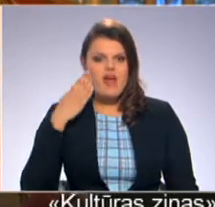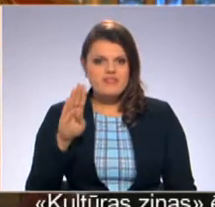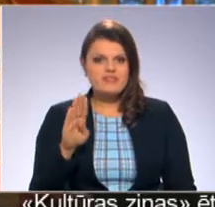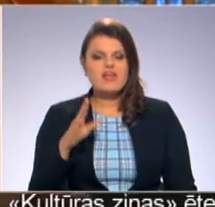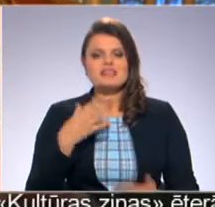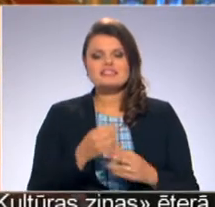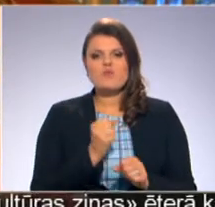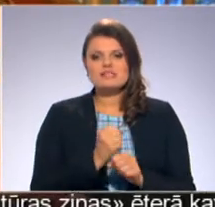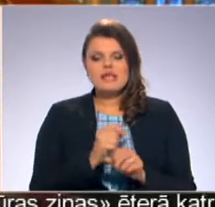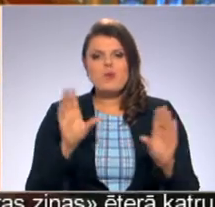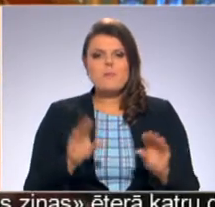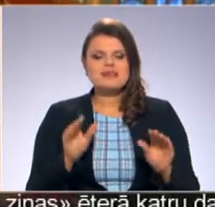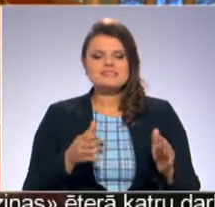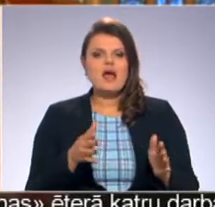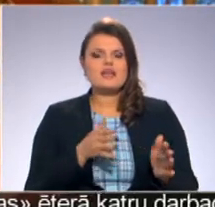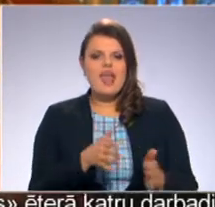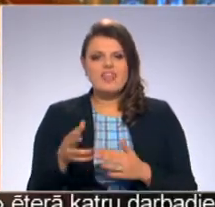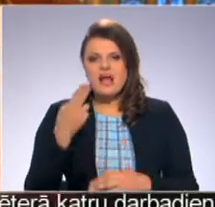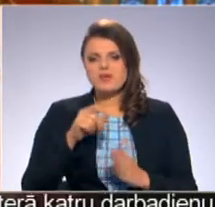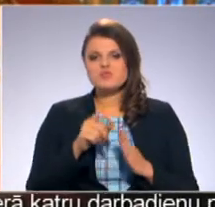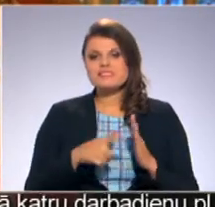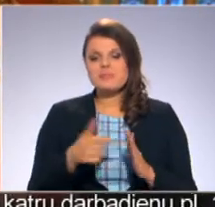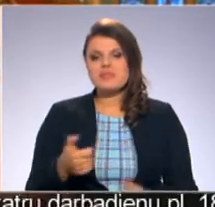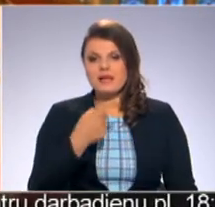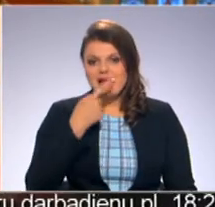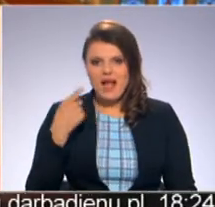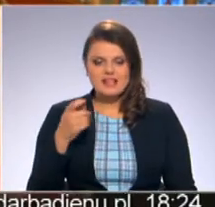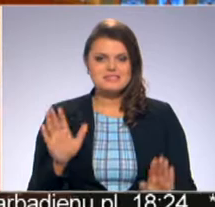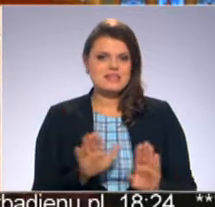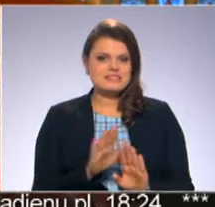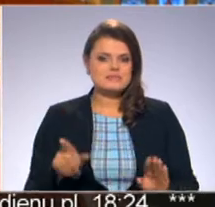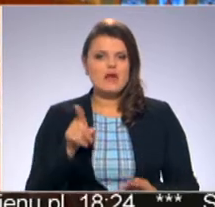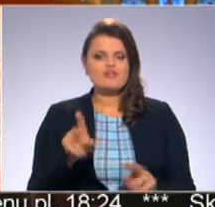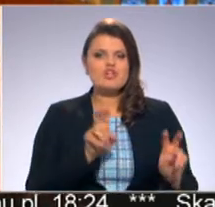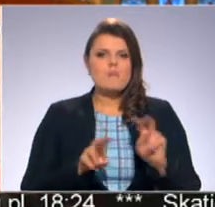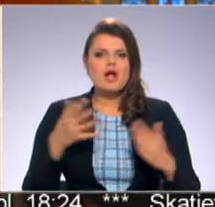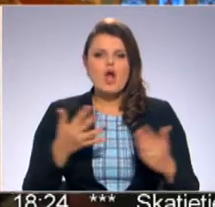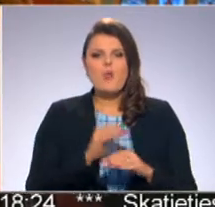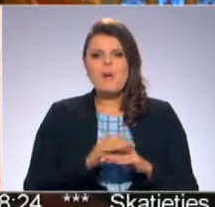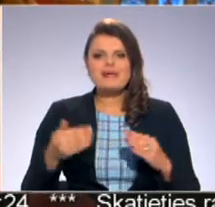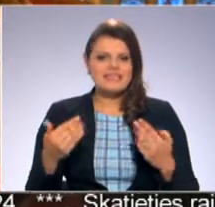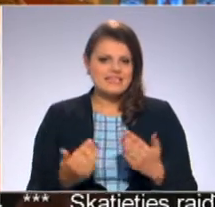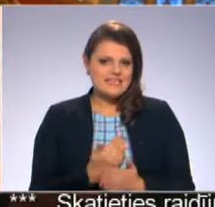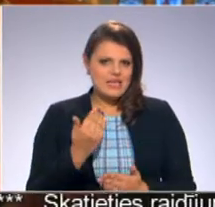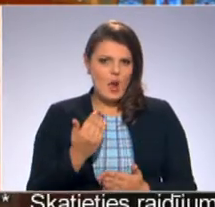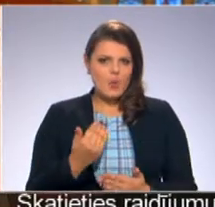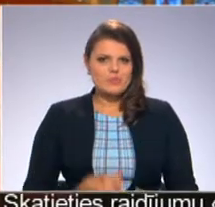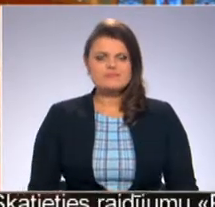Bachs savos darbos mazāk ietekmējās no 17. Gadsimta kompozīcijas. Viņš meklē kaut ko pilnīgi jaunu.